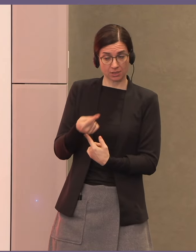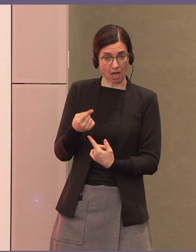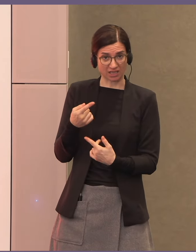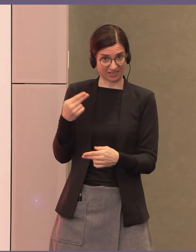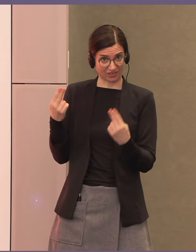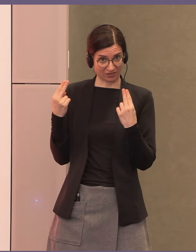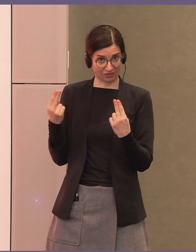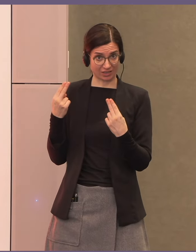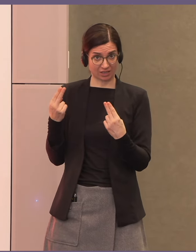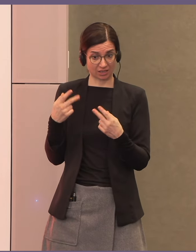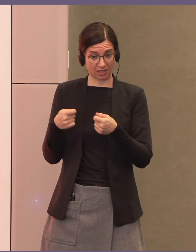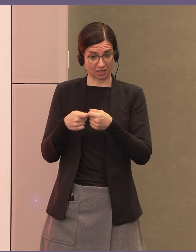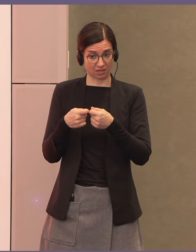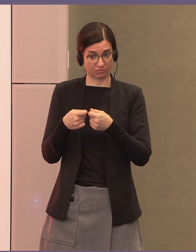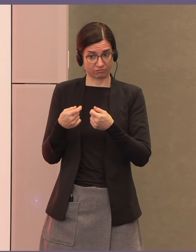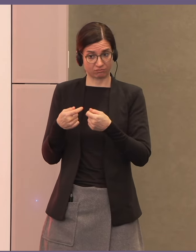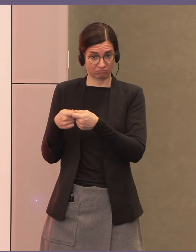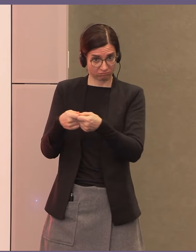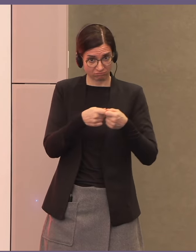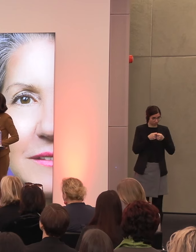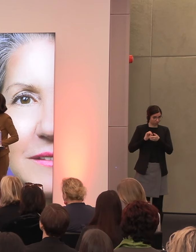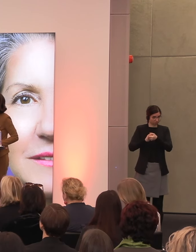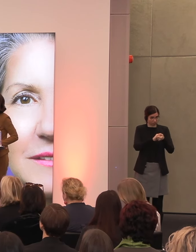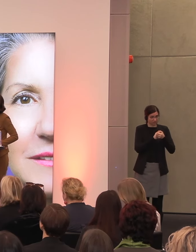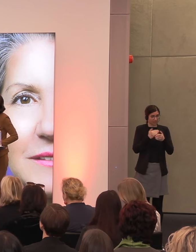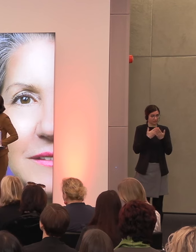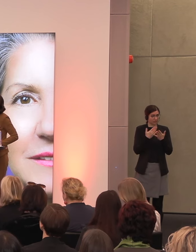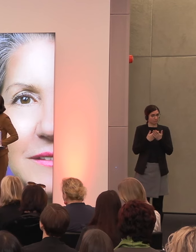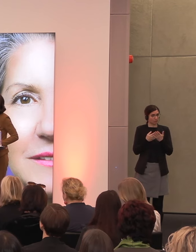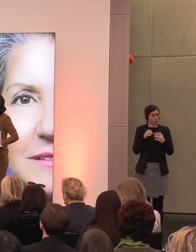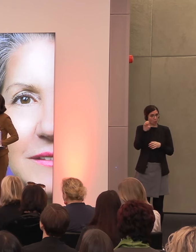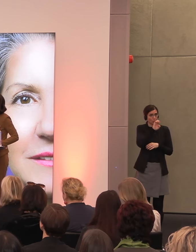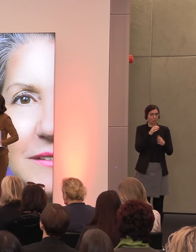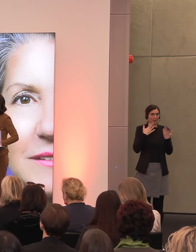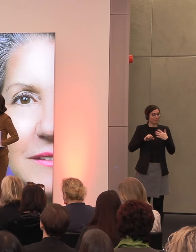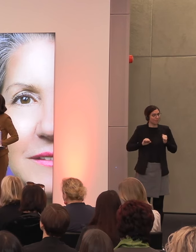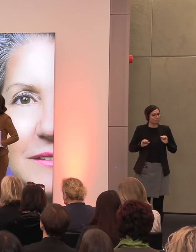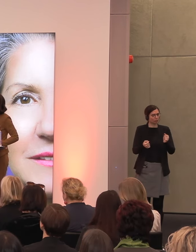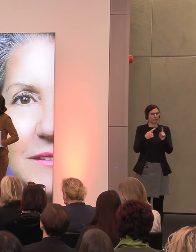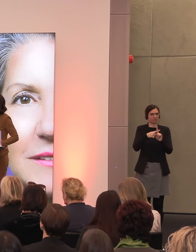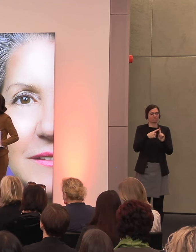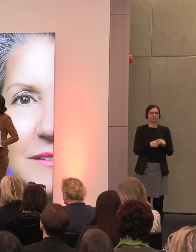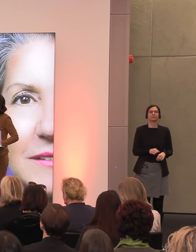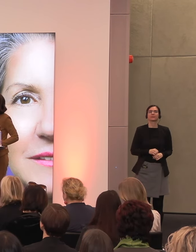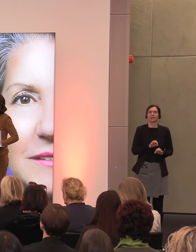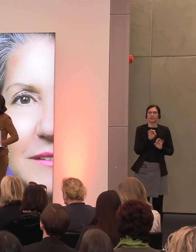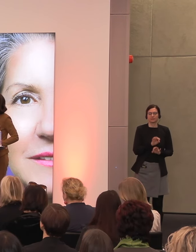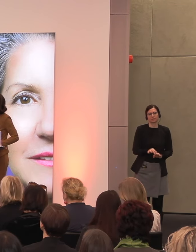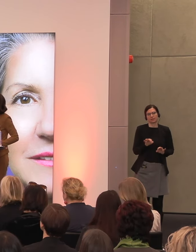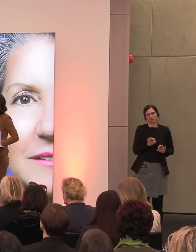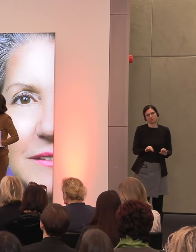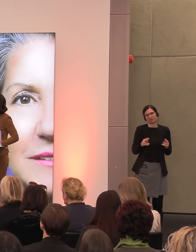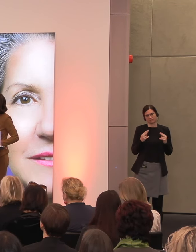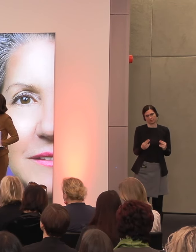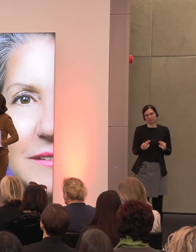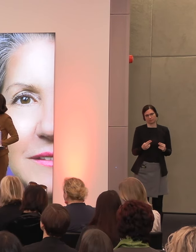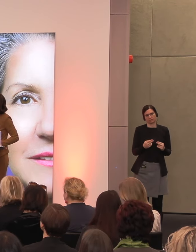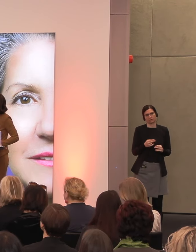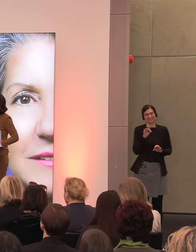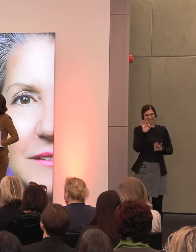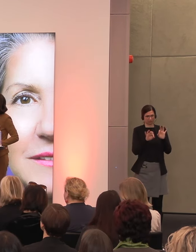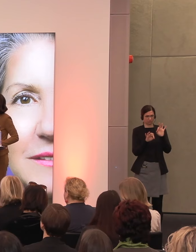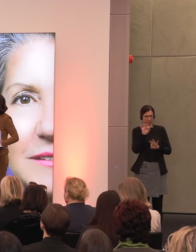wichtige Allianz ist, um das progressive Europa zu stärken? Ja, das ist sehr, sehr wichtig. Ich glaube,